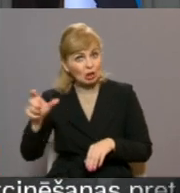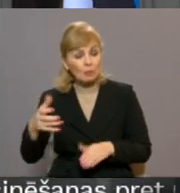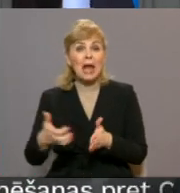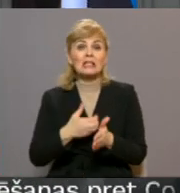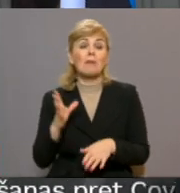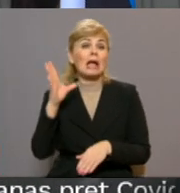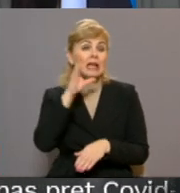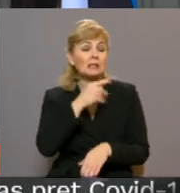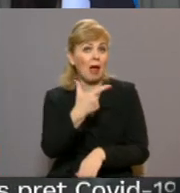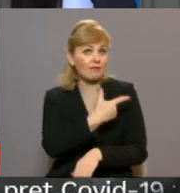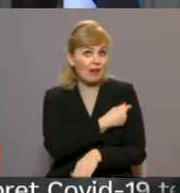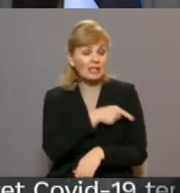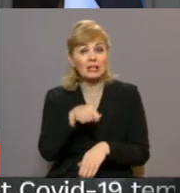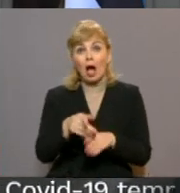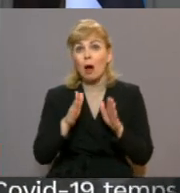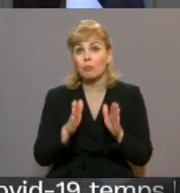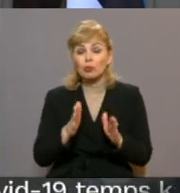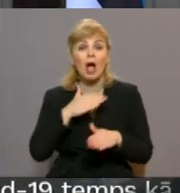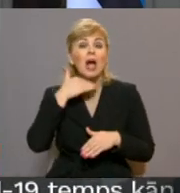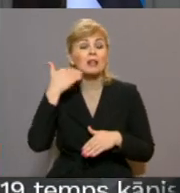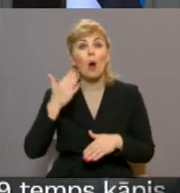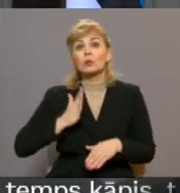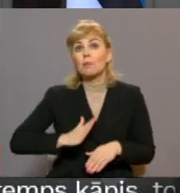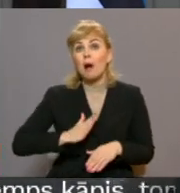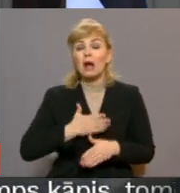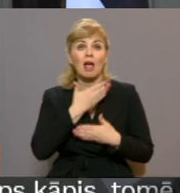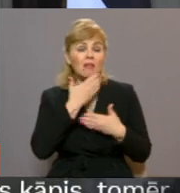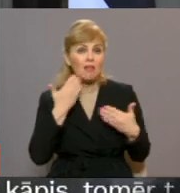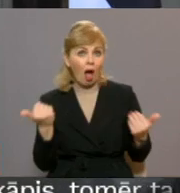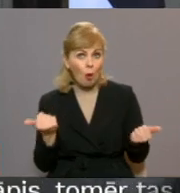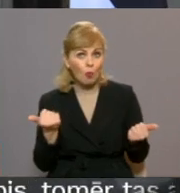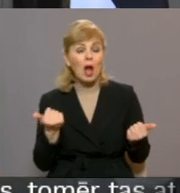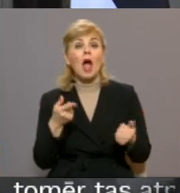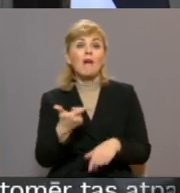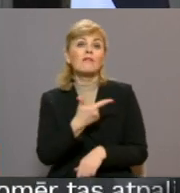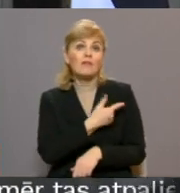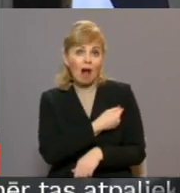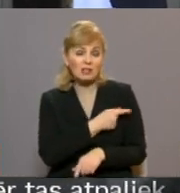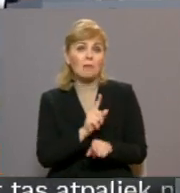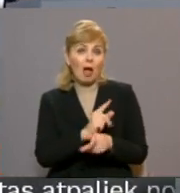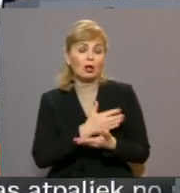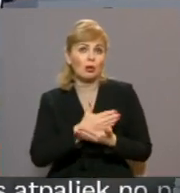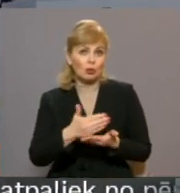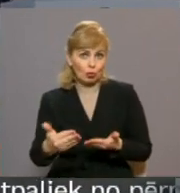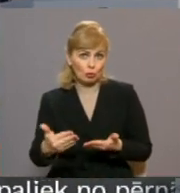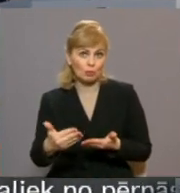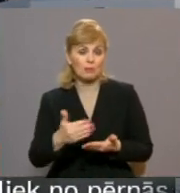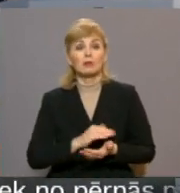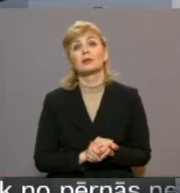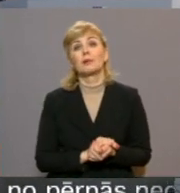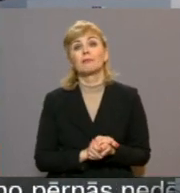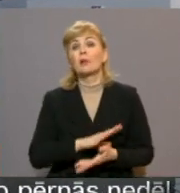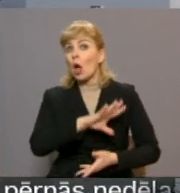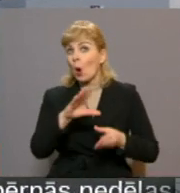iespēju vakcinēties tik līdz tāda būs, lai gan daudziem pagaidām, diemžēl tās nav. Un vakcinēsimies!